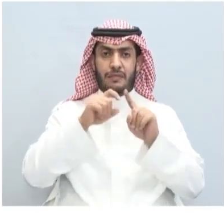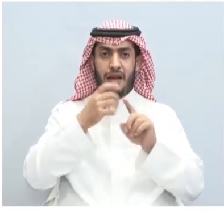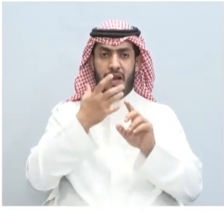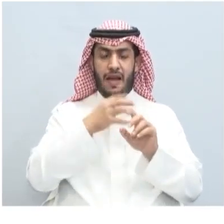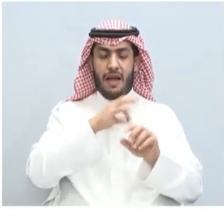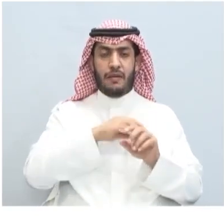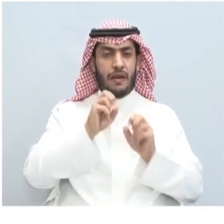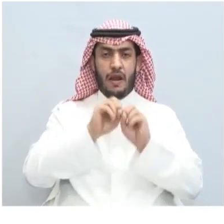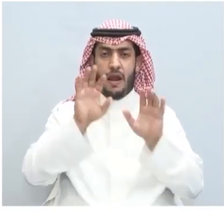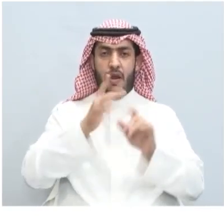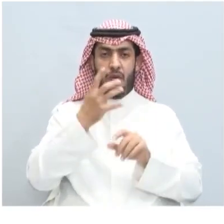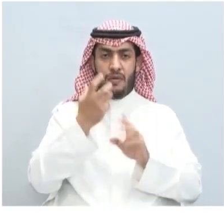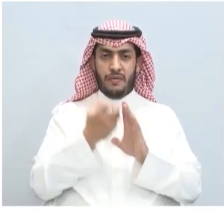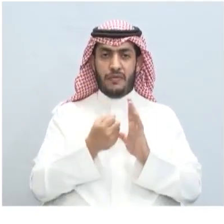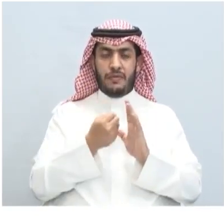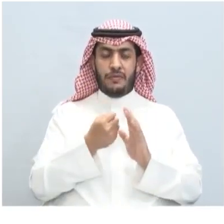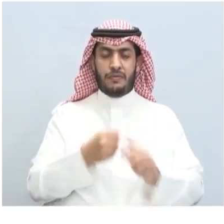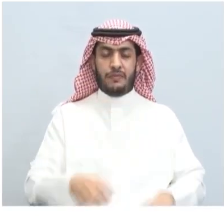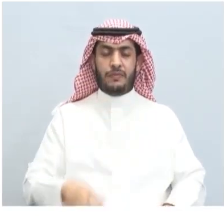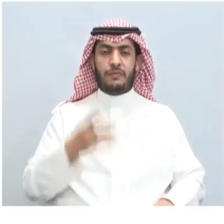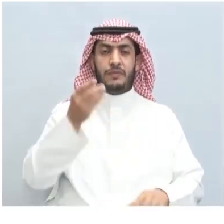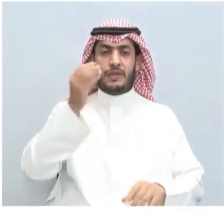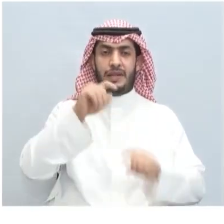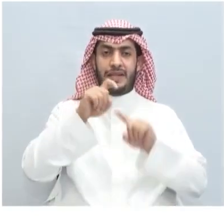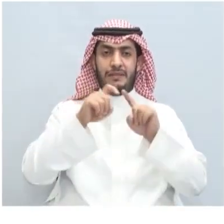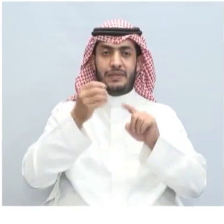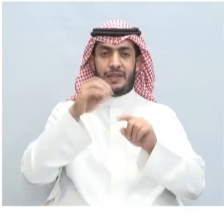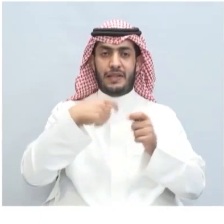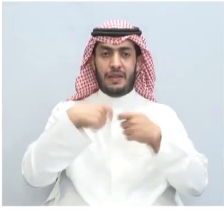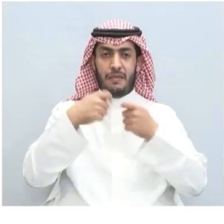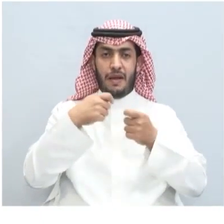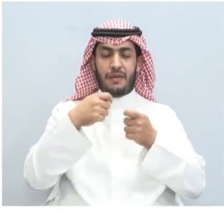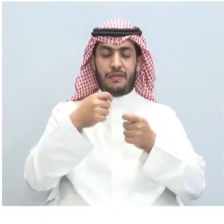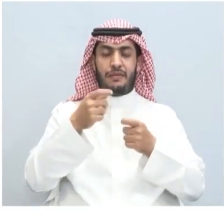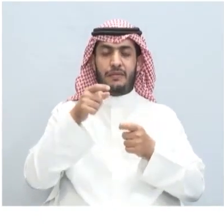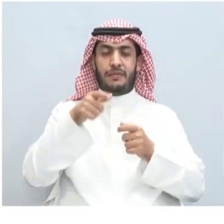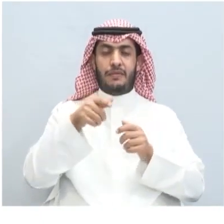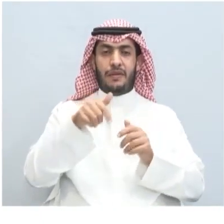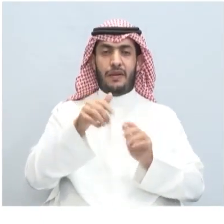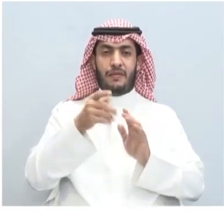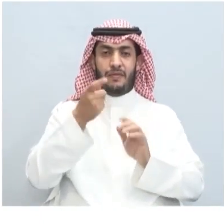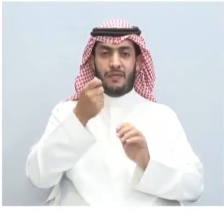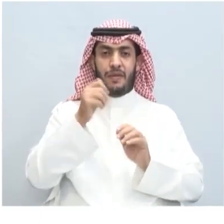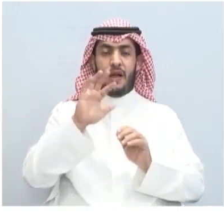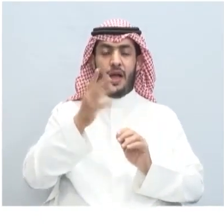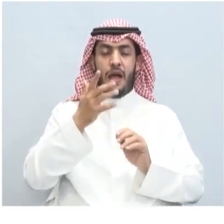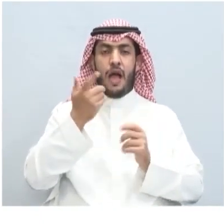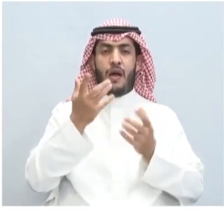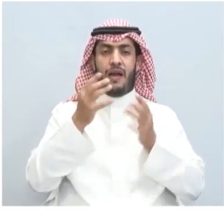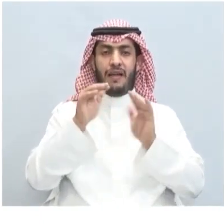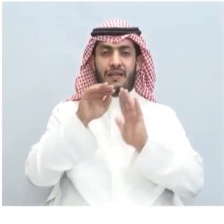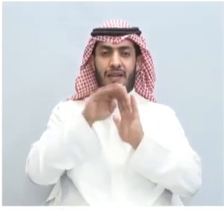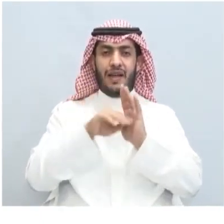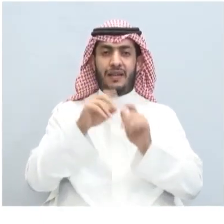بمعنى لا توزعها وبالتالي تزيد مستوى استثمار هذه المبالغ او ان تخفض